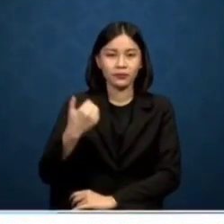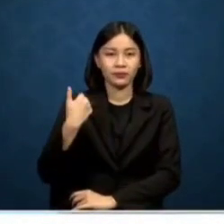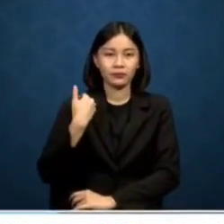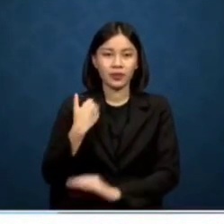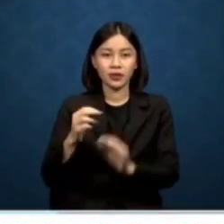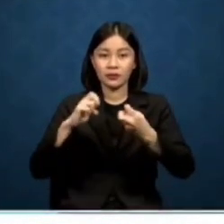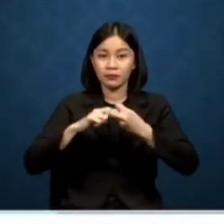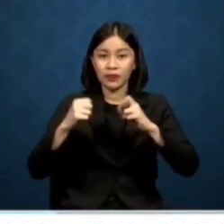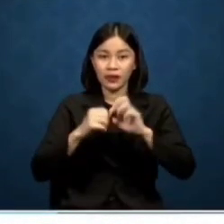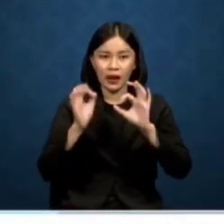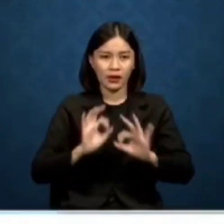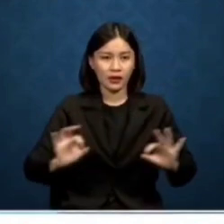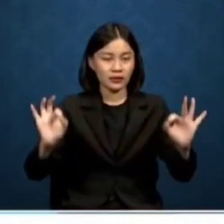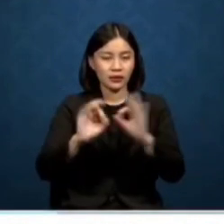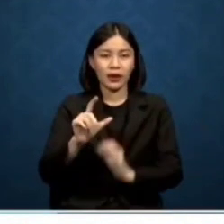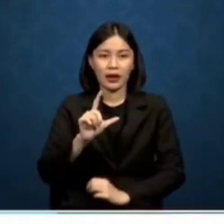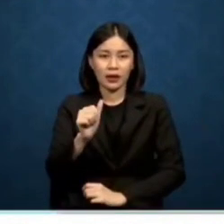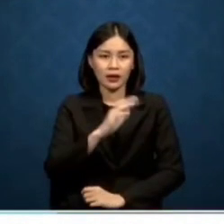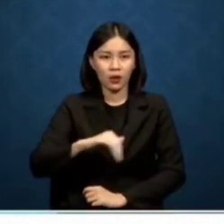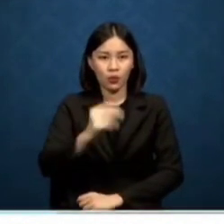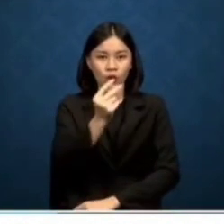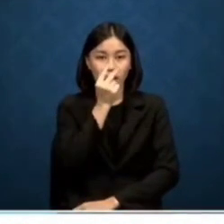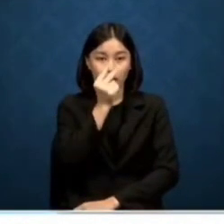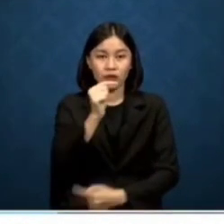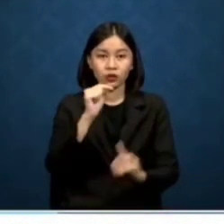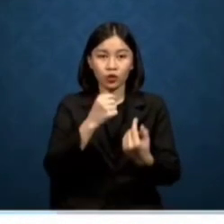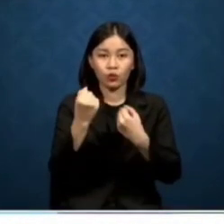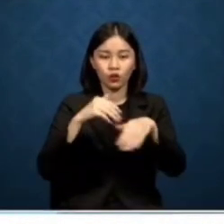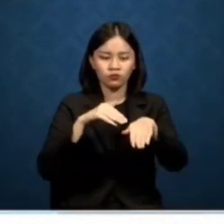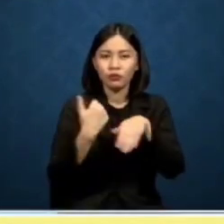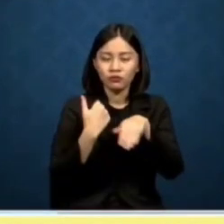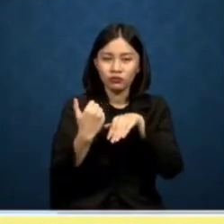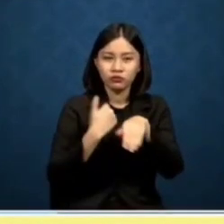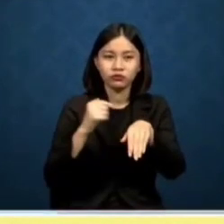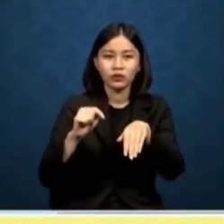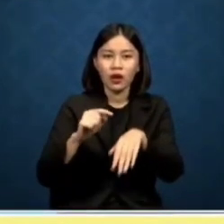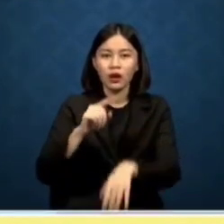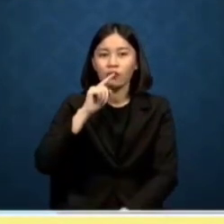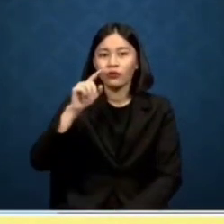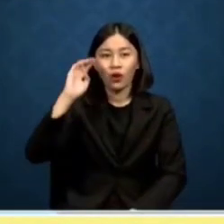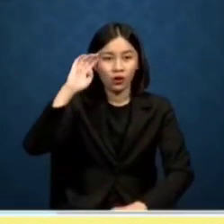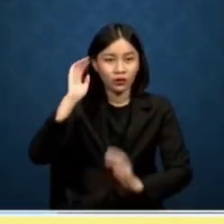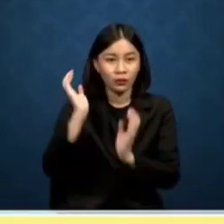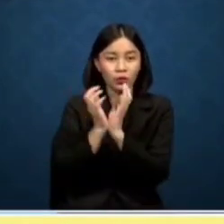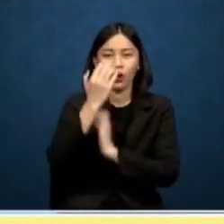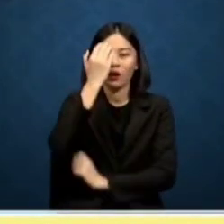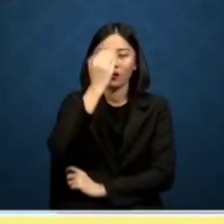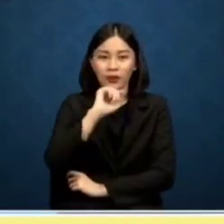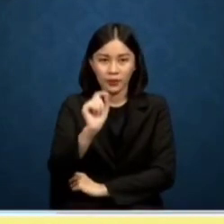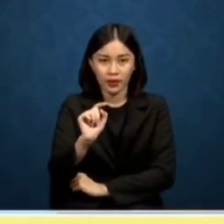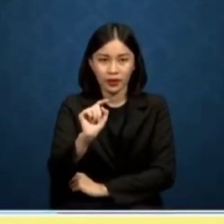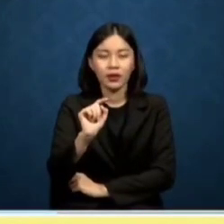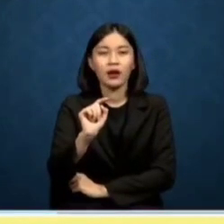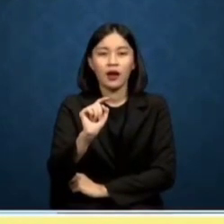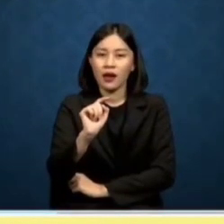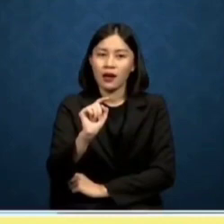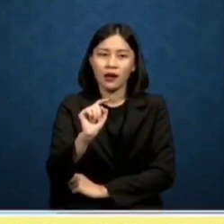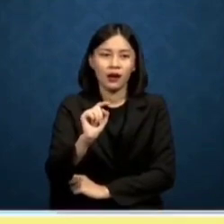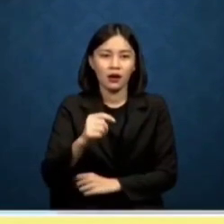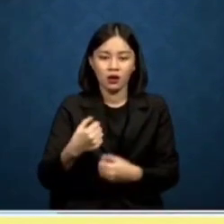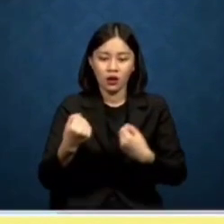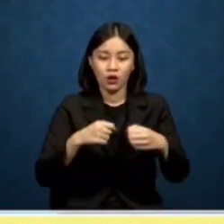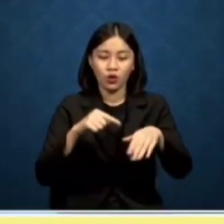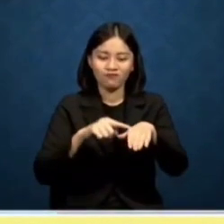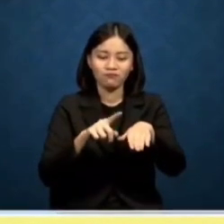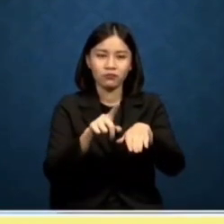เสียหายของถนนซึ่งได้นำเรื่องดังกล่าวหารือกับจังหวัดให้มีการแจ้งเตือนและเตรียมความพร้อมเพื่อรับมือกับปัญหาที่เกิดขึ้นในฤดูฝน